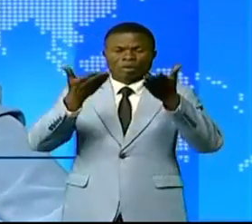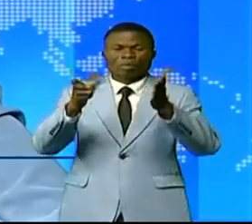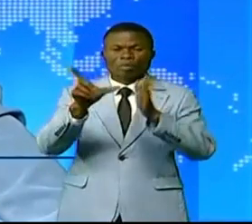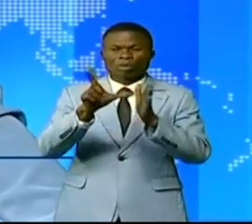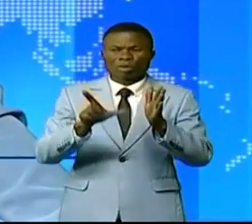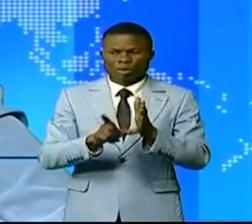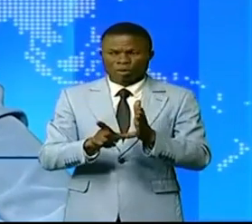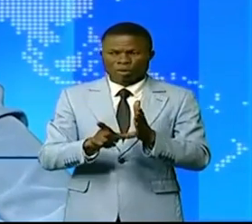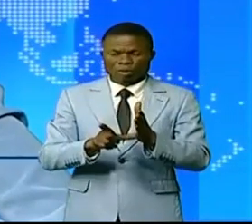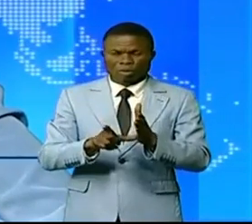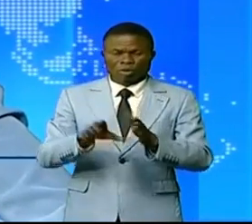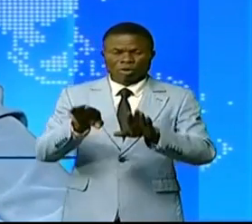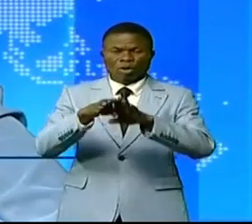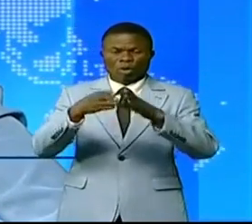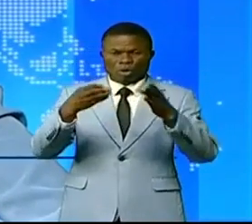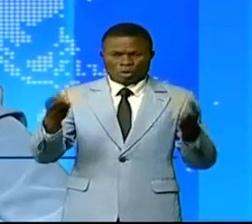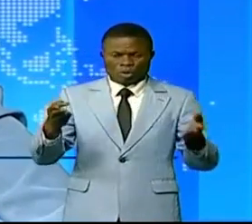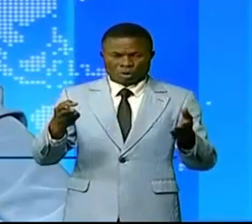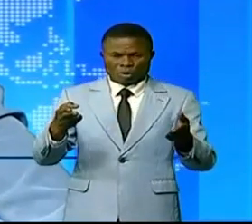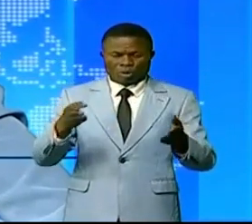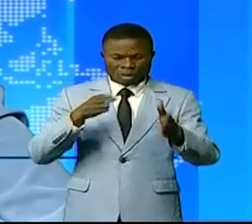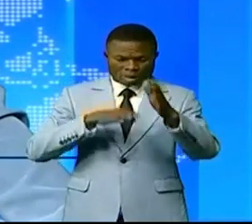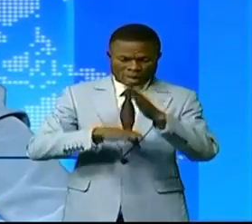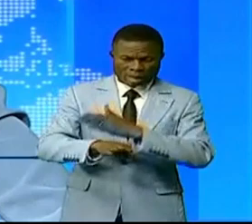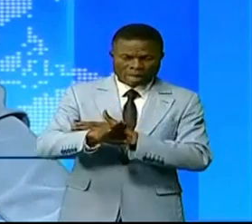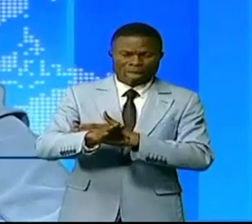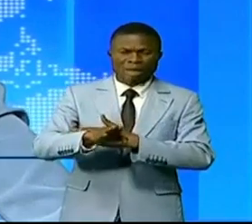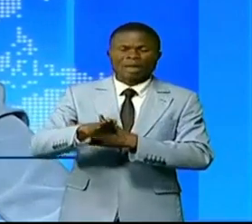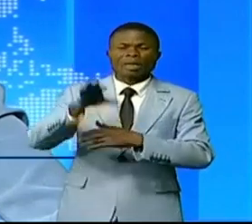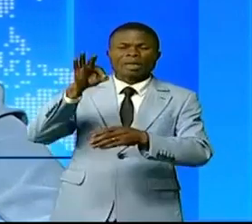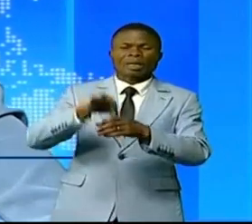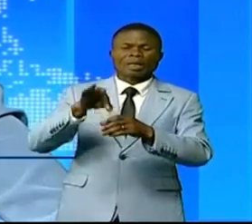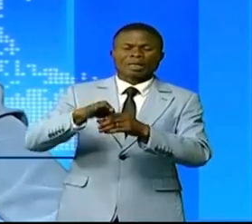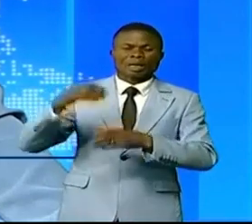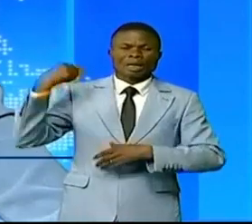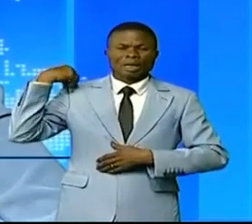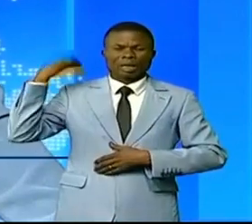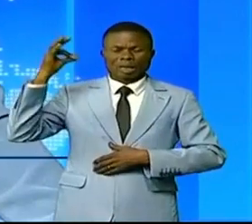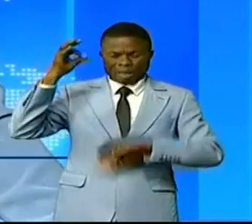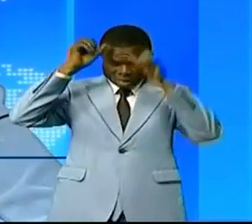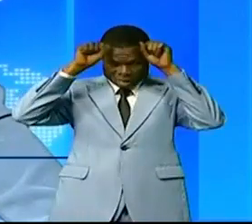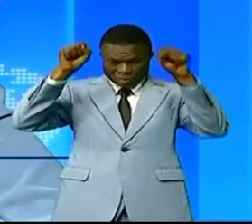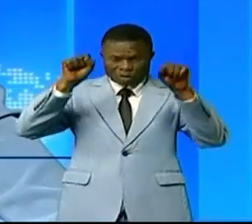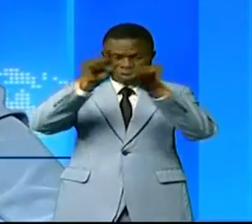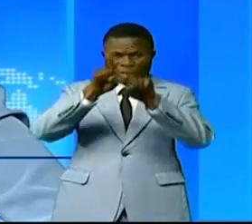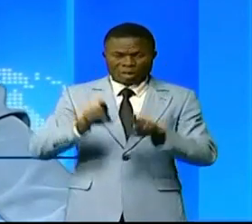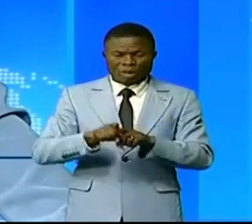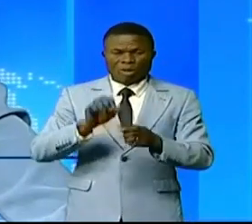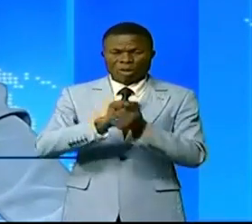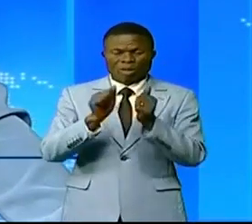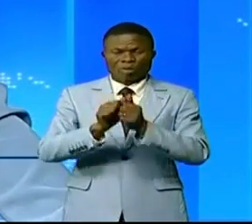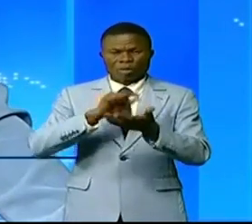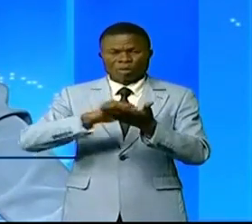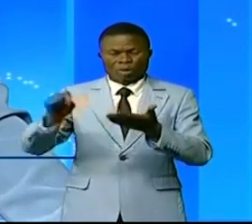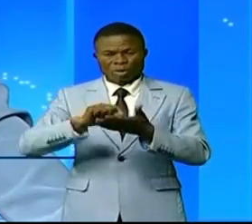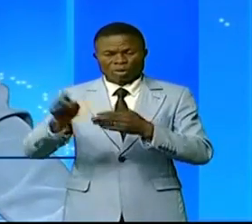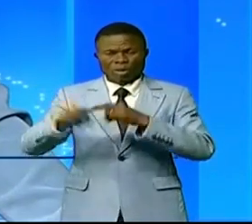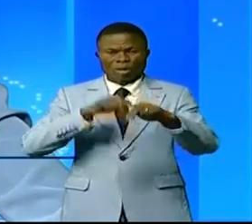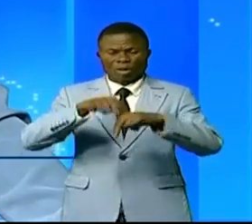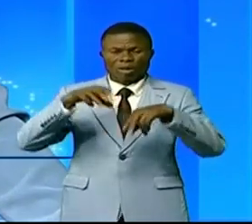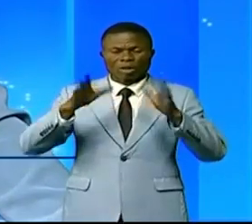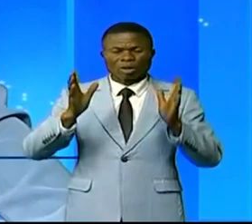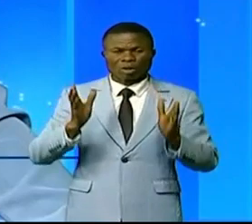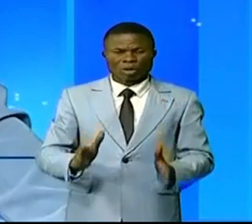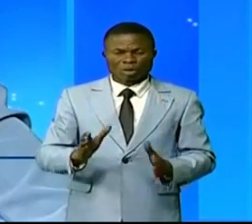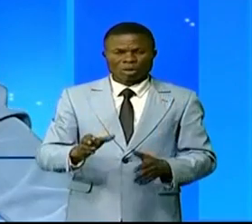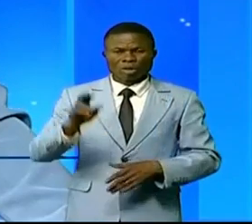le verrouillage de l'accès à la présidence et aux fonctions de souveraineté et sur l'irrévocabilité de la nationalité congolaise,